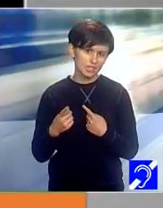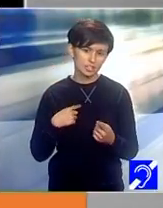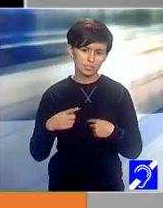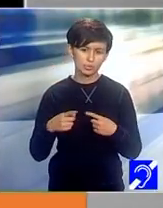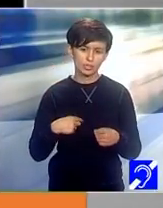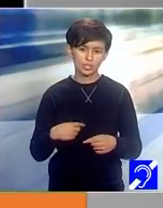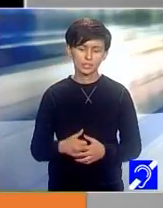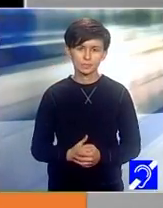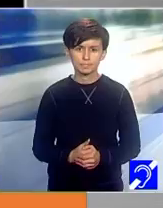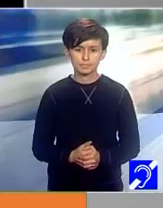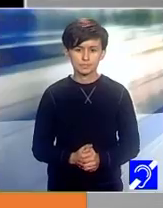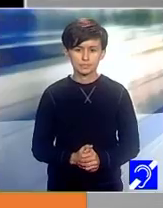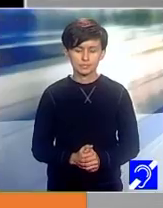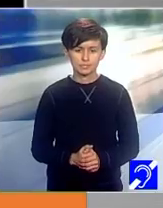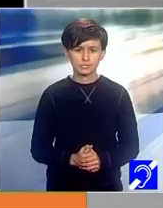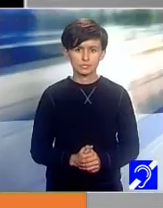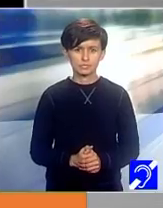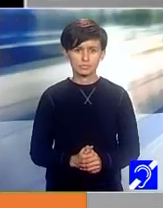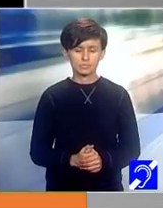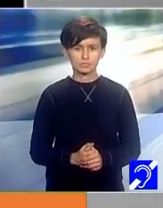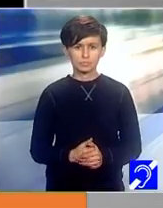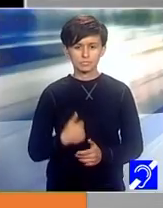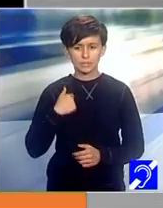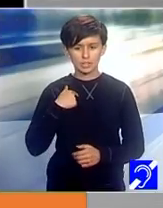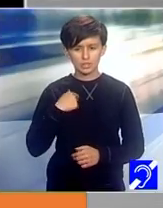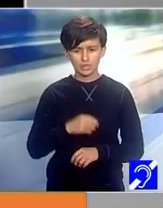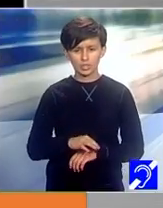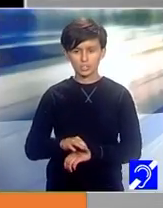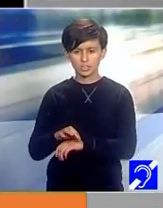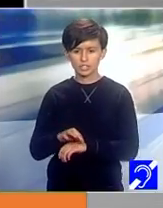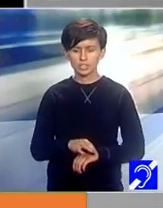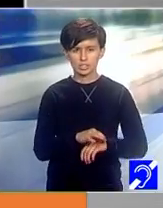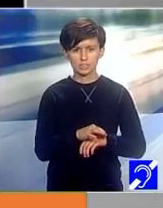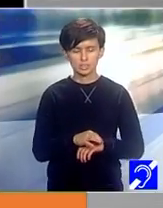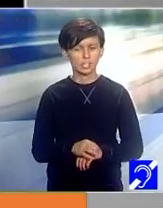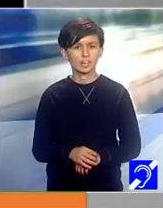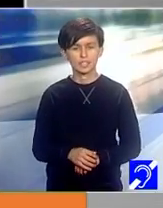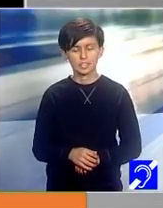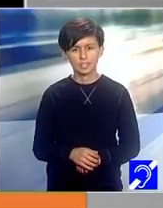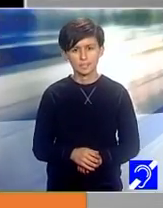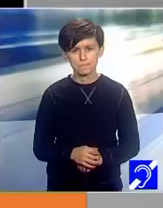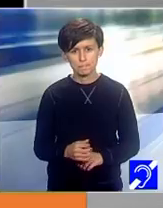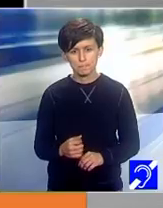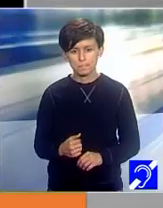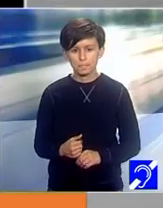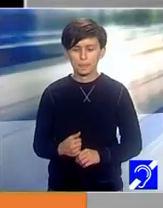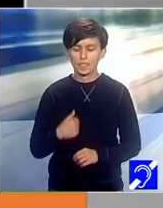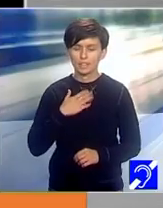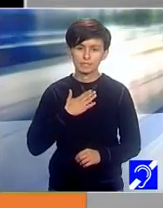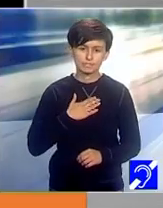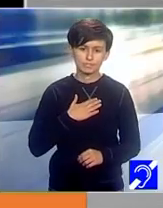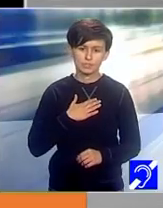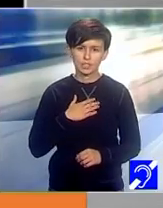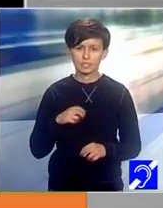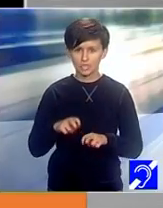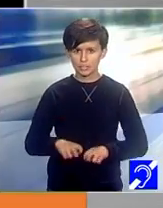Să zicem că noi, mă rog, eu ca și designer am tendința de a adopta cumva toate aceste